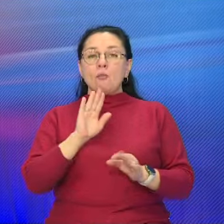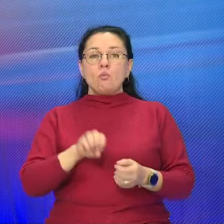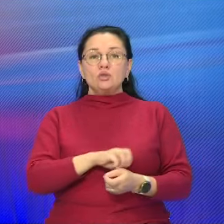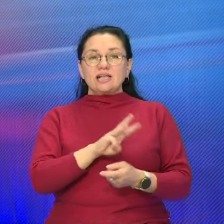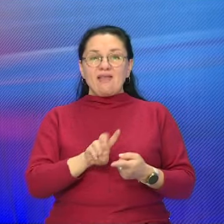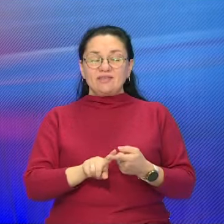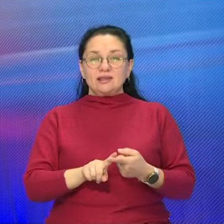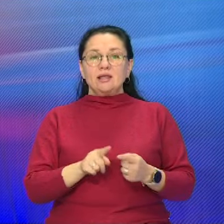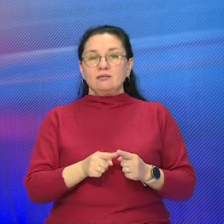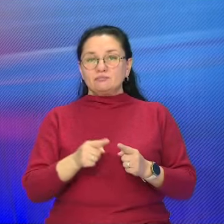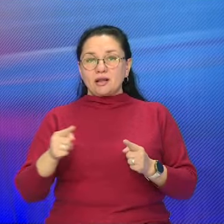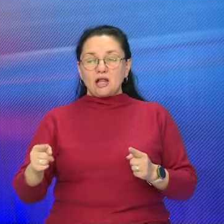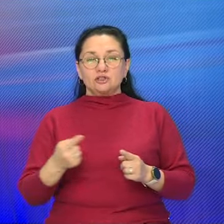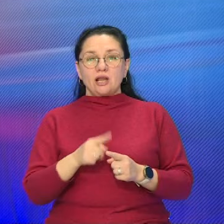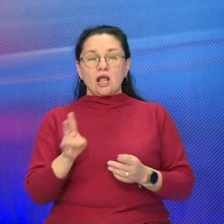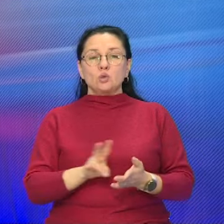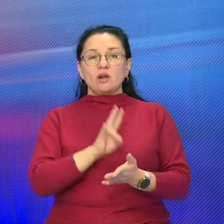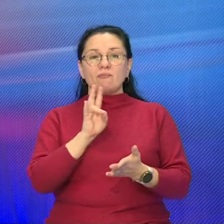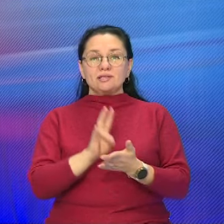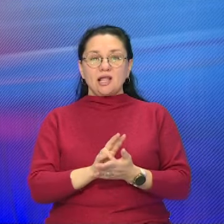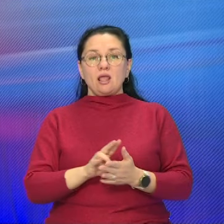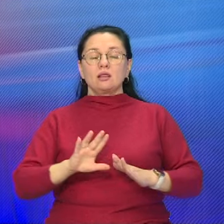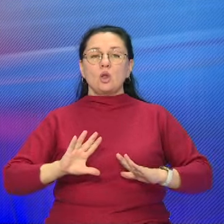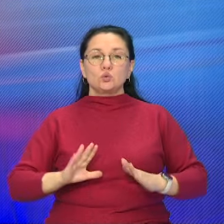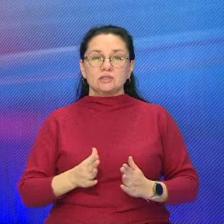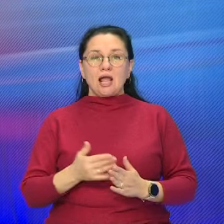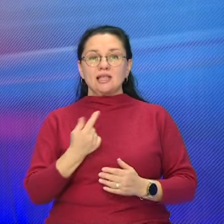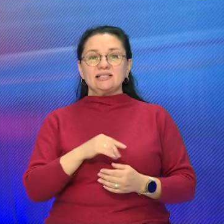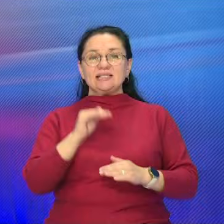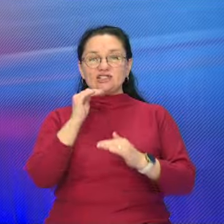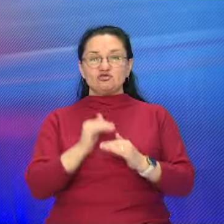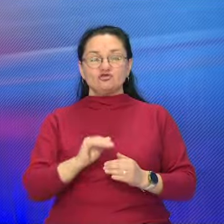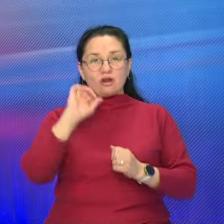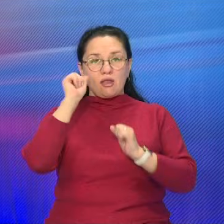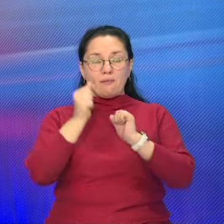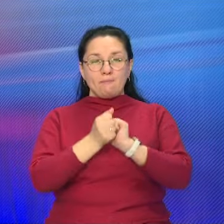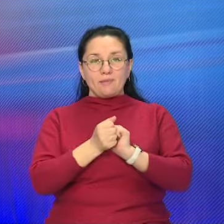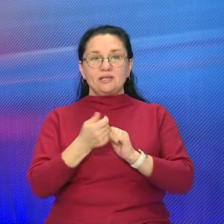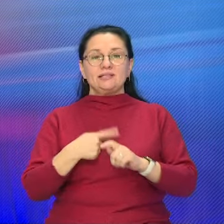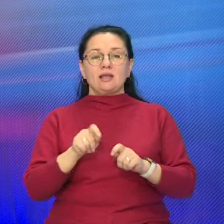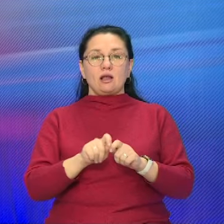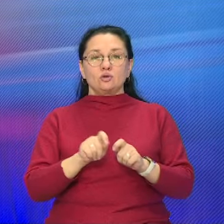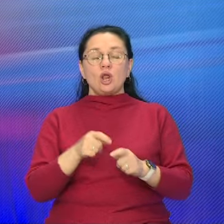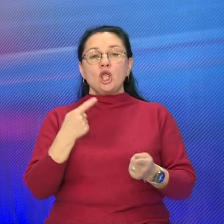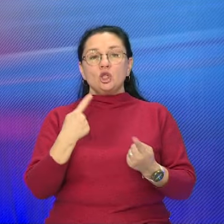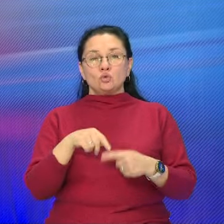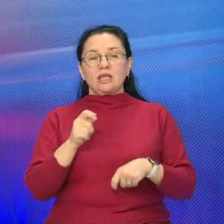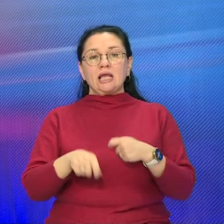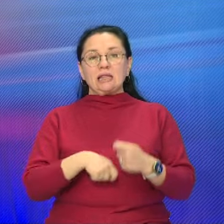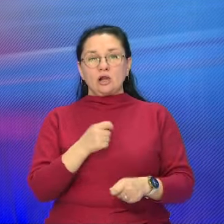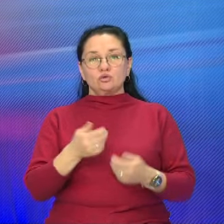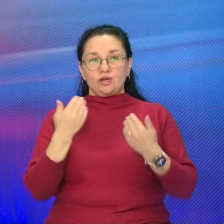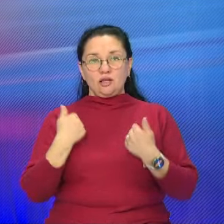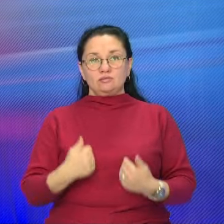синдром, который проявляется у постоянной стомленности, снижении памяти, разумовой працездольности и інших порушениях